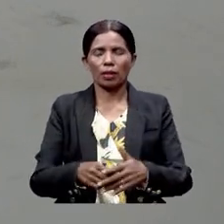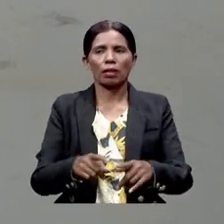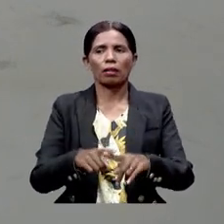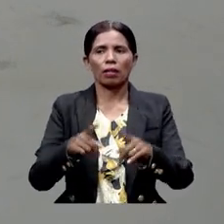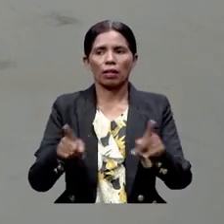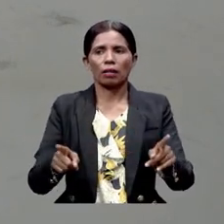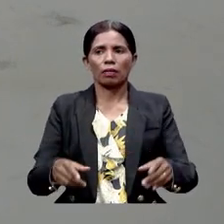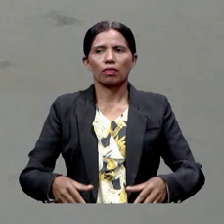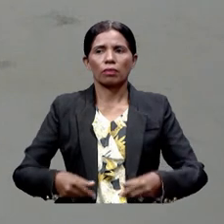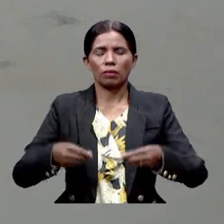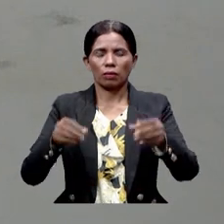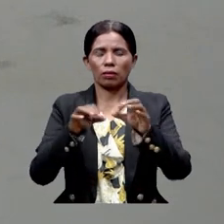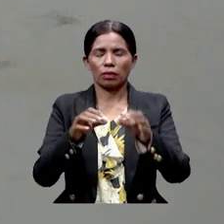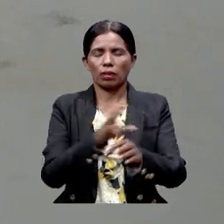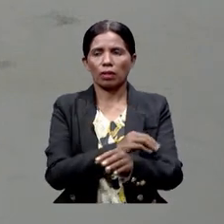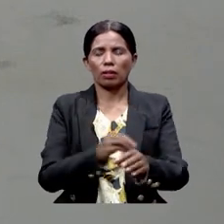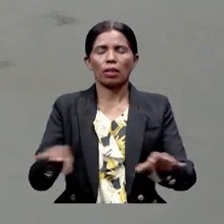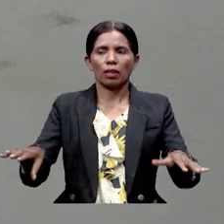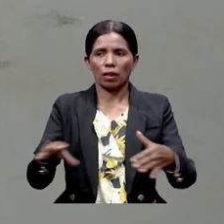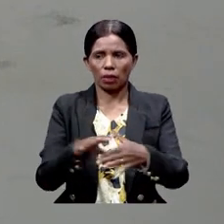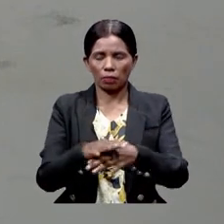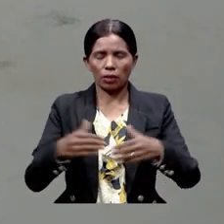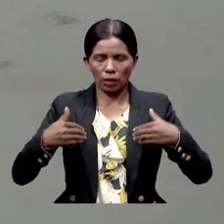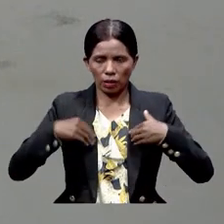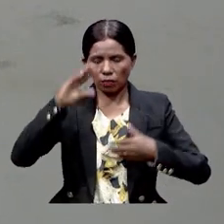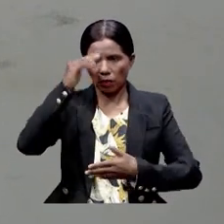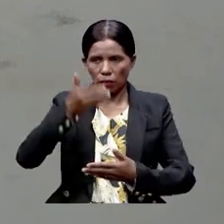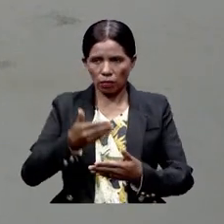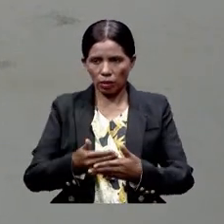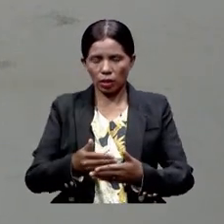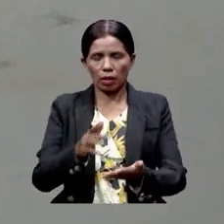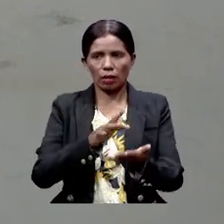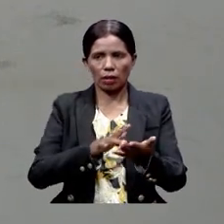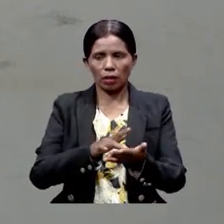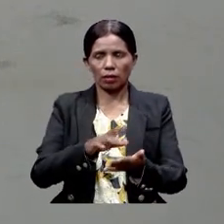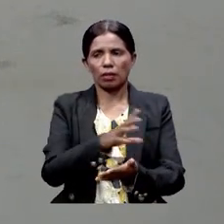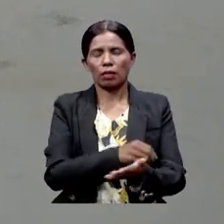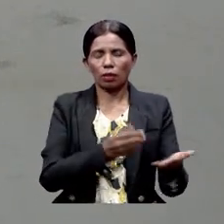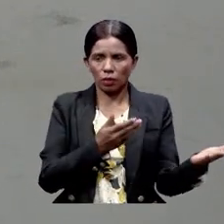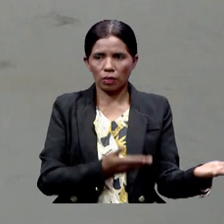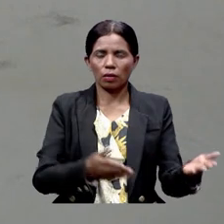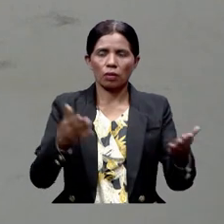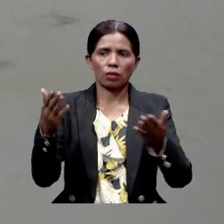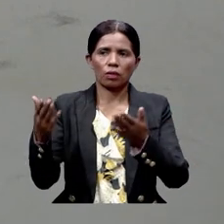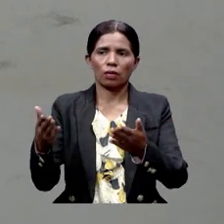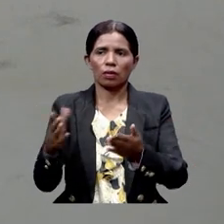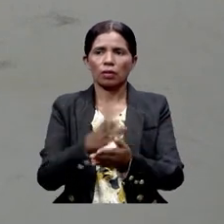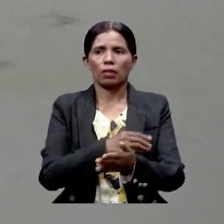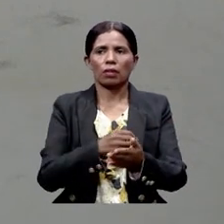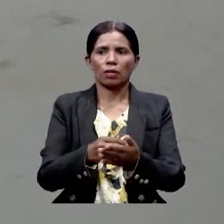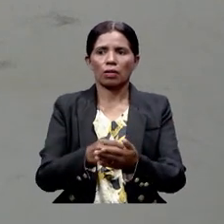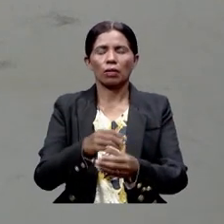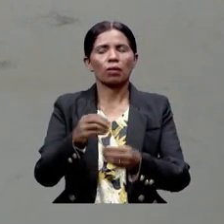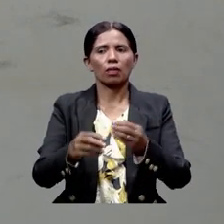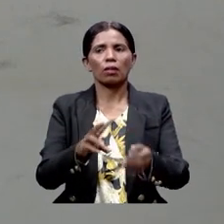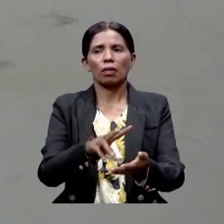ni se bele forma familia ni se bele ke turuna ni beliha oan kon ni hema mur rutin ni viral load ni be undetected signifikan ta